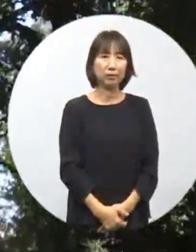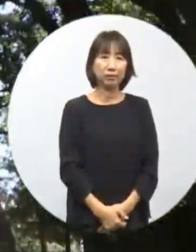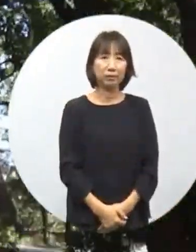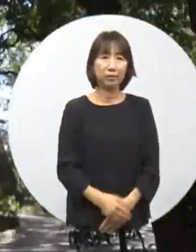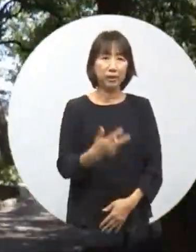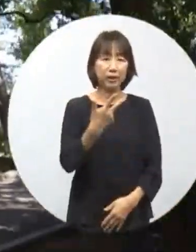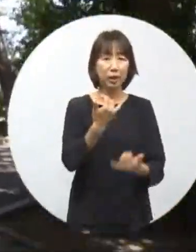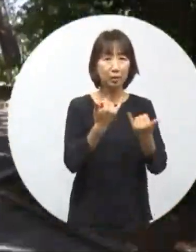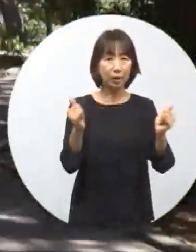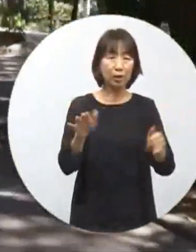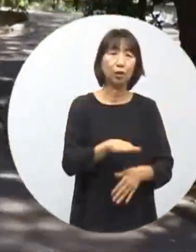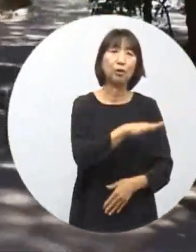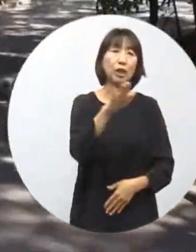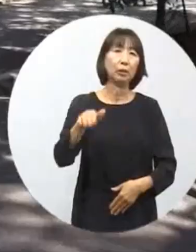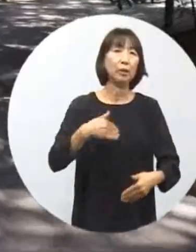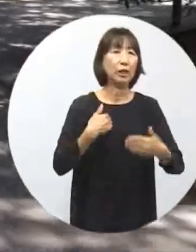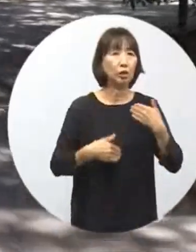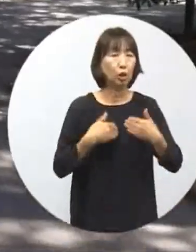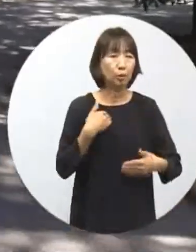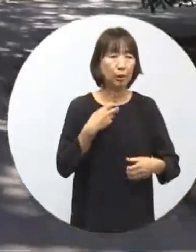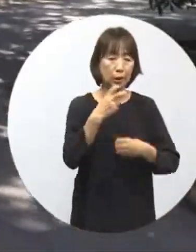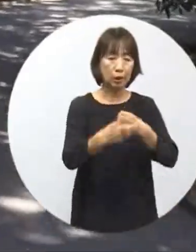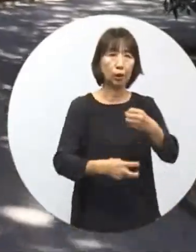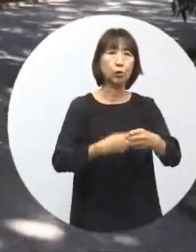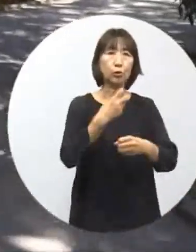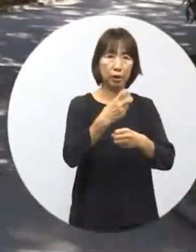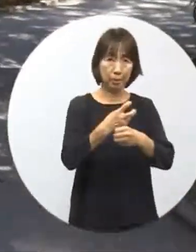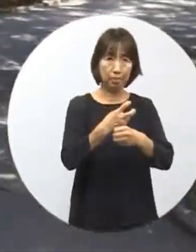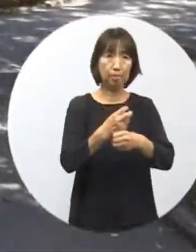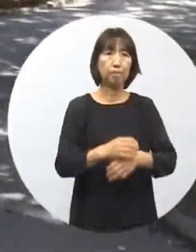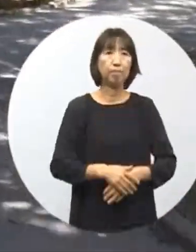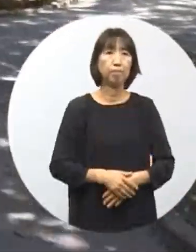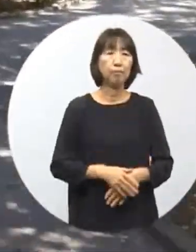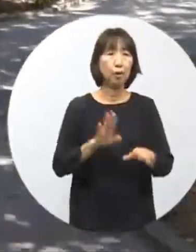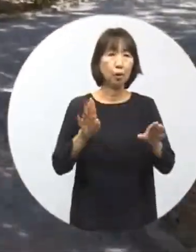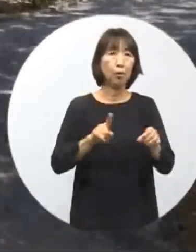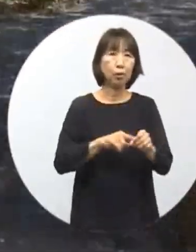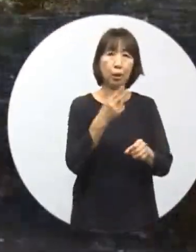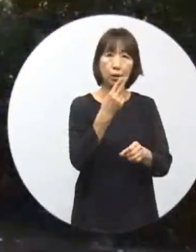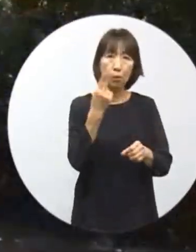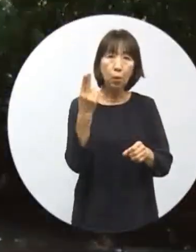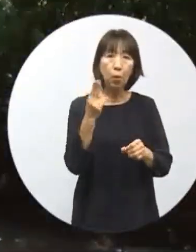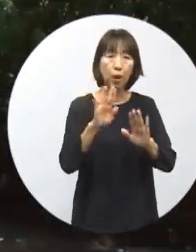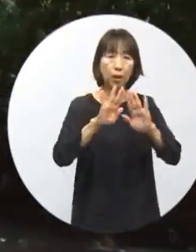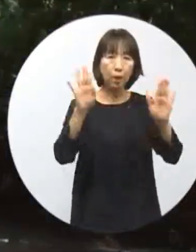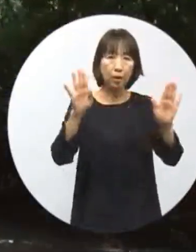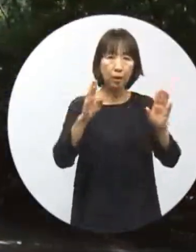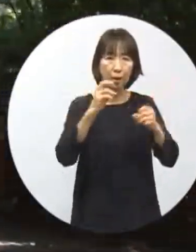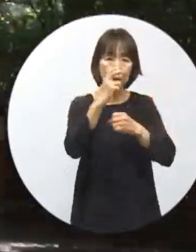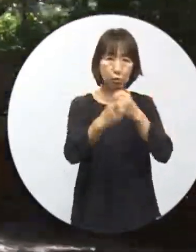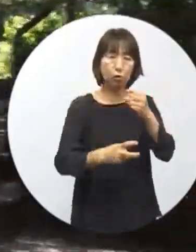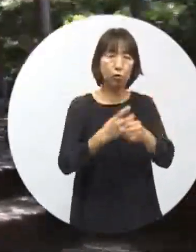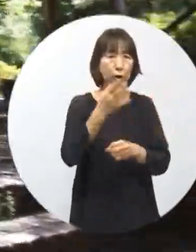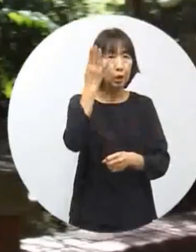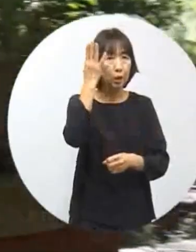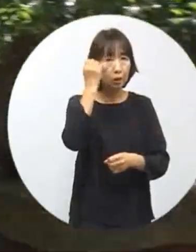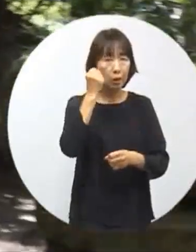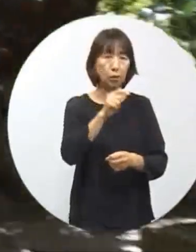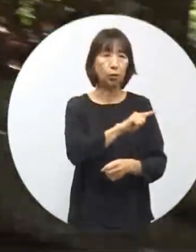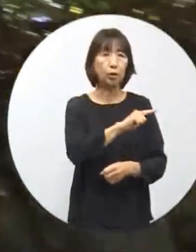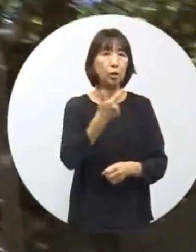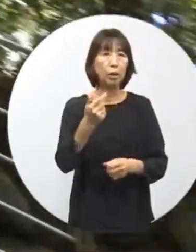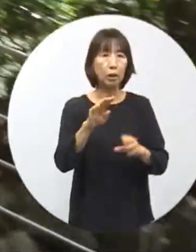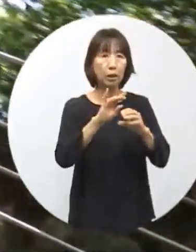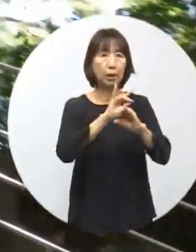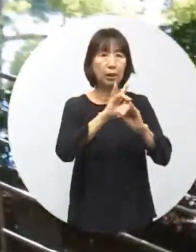市民の皆様に親しまれて20年、今年度は開館20周年記念のさまざまな